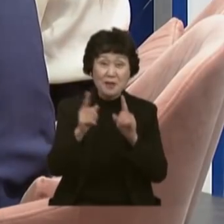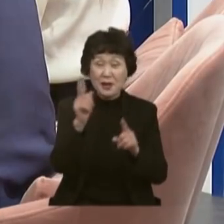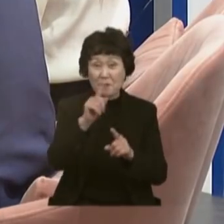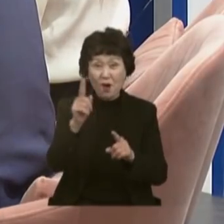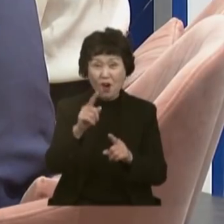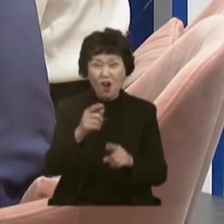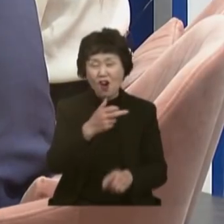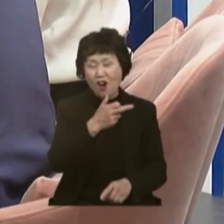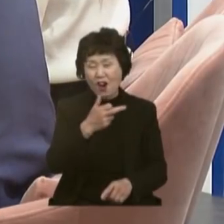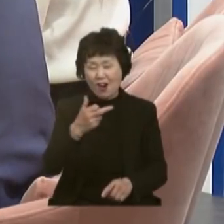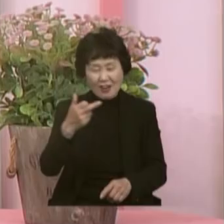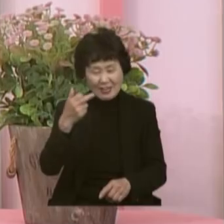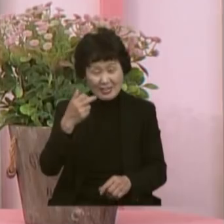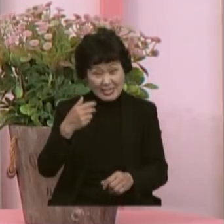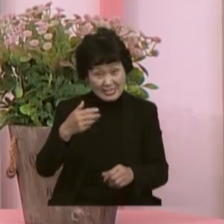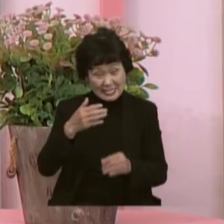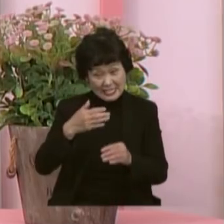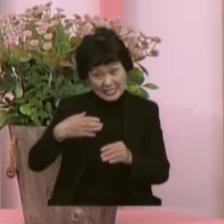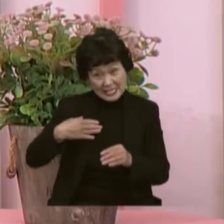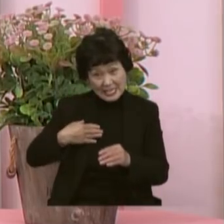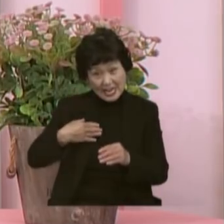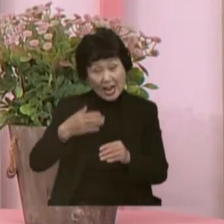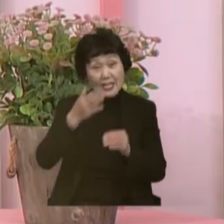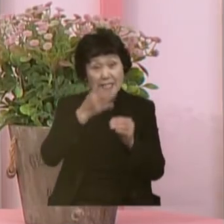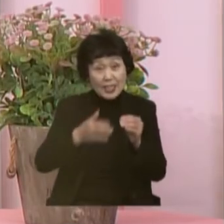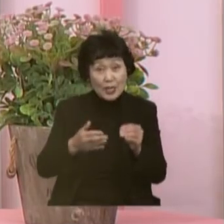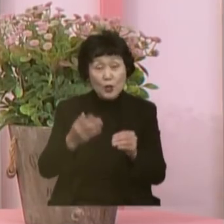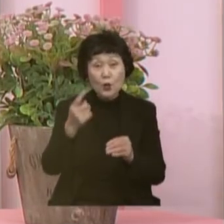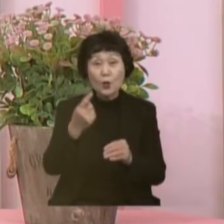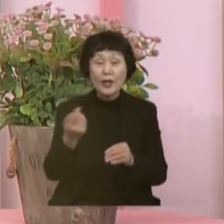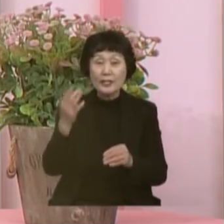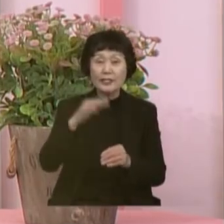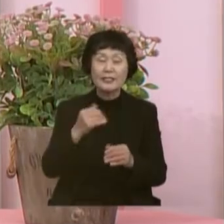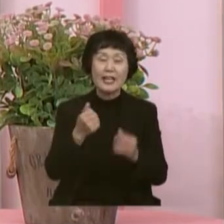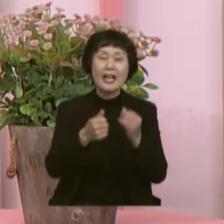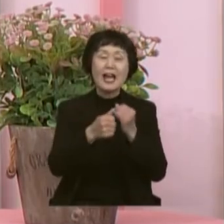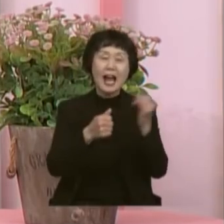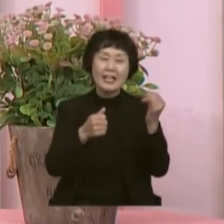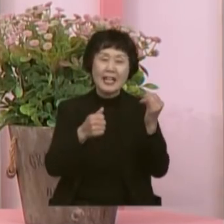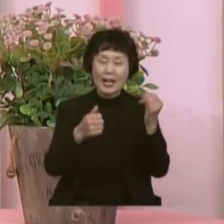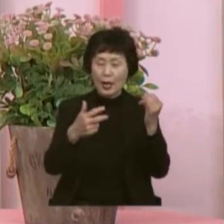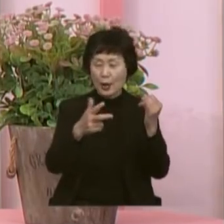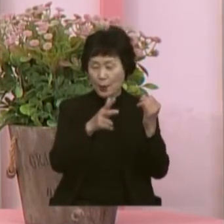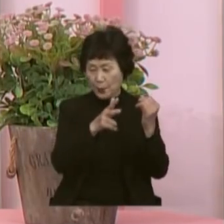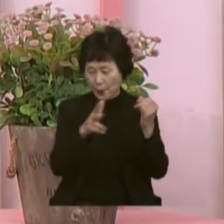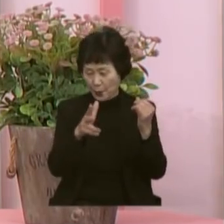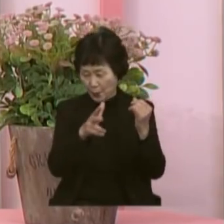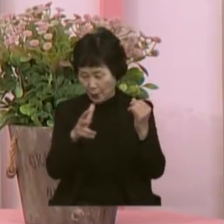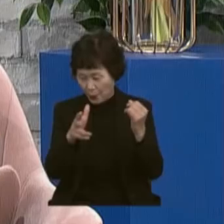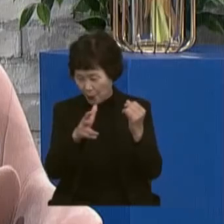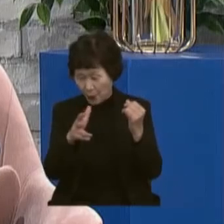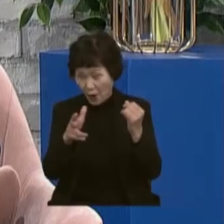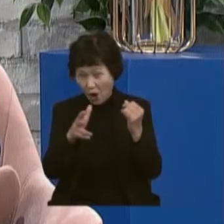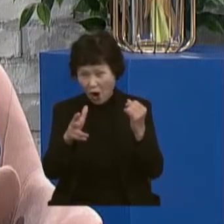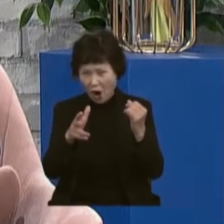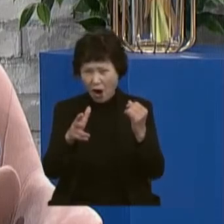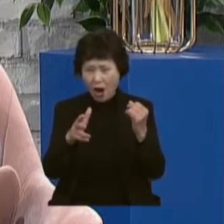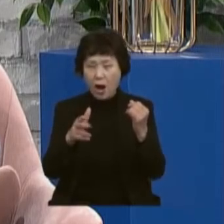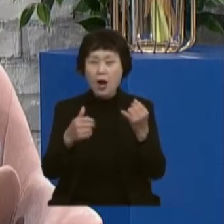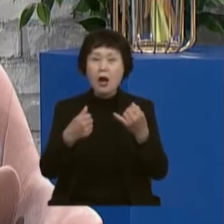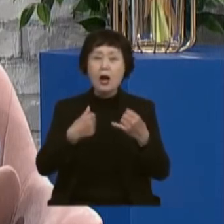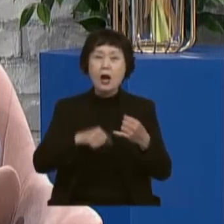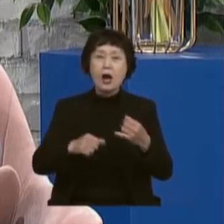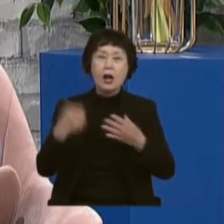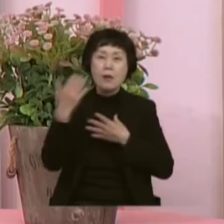자르고 나왔는데 집사람이 비디오를 찍어오고 사진을 찍어왔는데 애가 온몸에 호수가 막 박혀있는 거야.